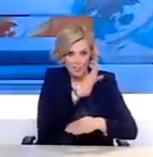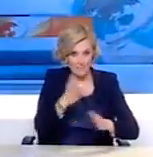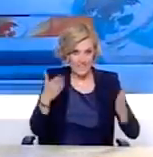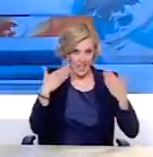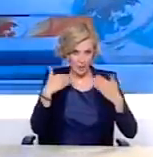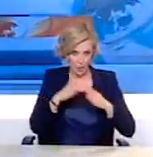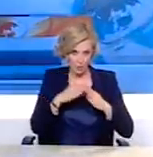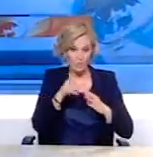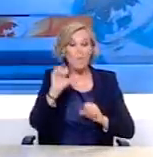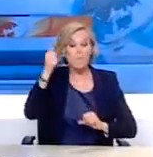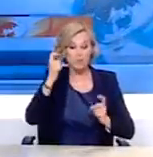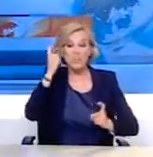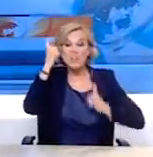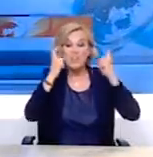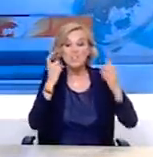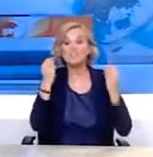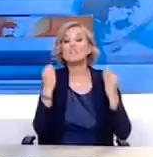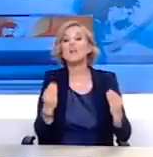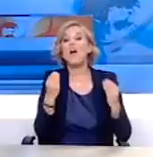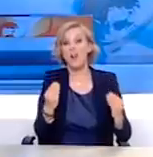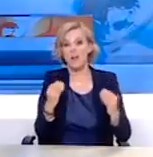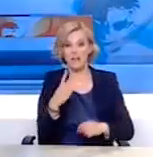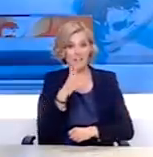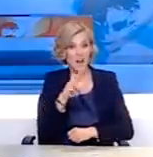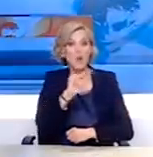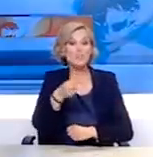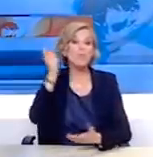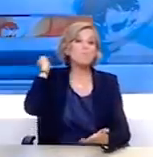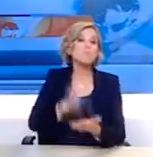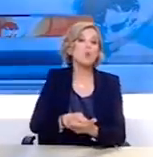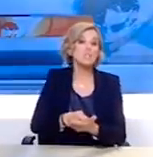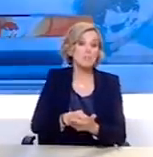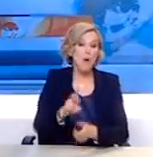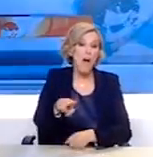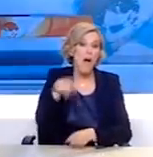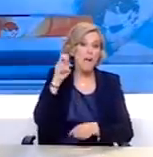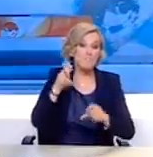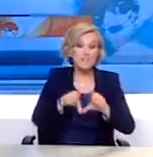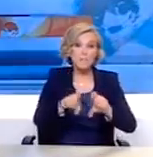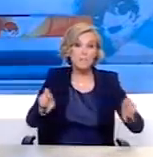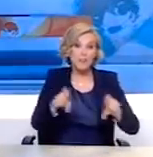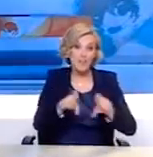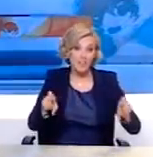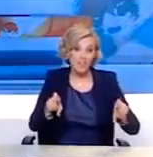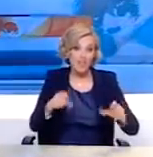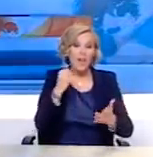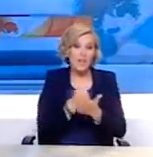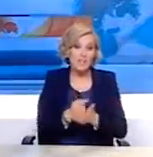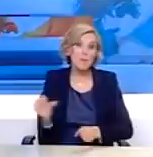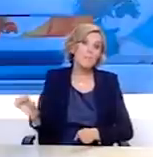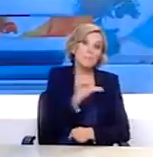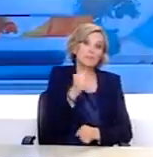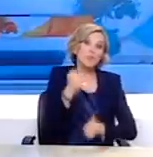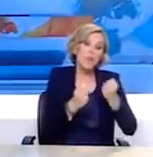τους, καλό είναι να το ξανασκεφτούν. 300 ευρώ θα είναι το πρόστιμο, αφαίρεση πινακίδων και το βασικότερο επιστροφή στη